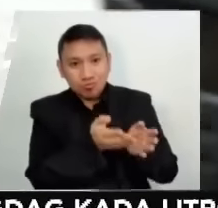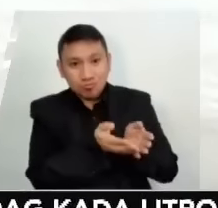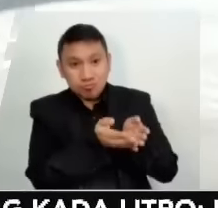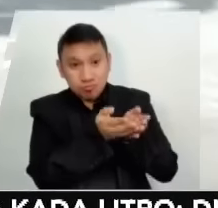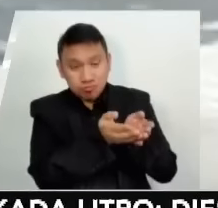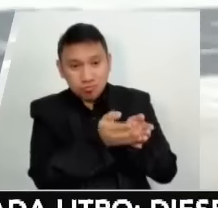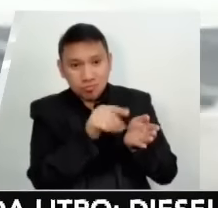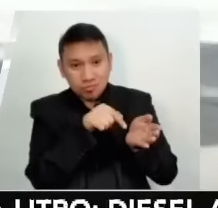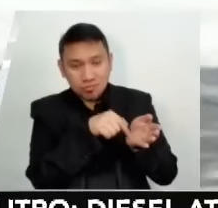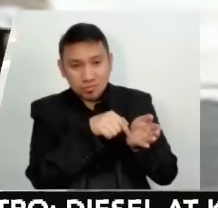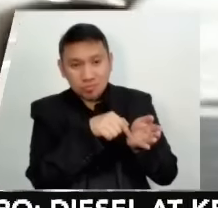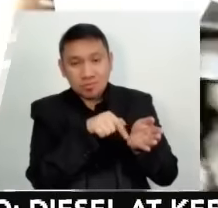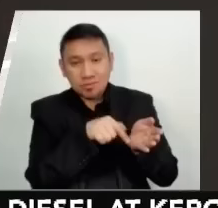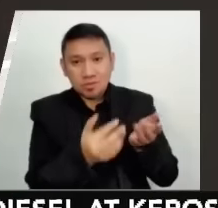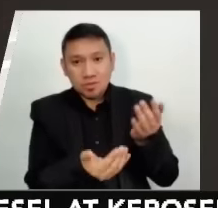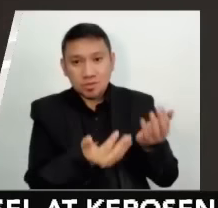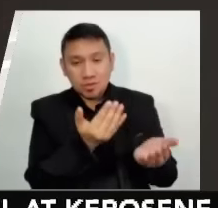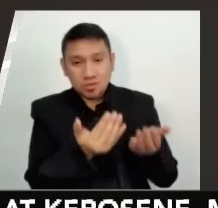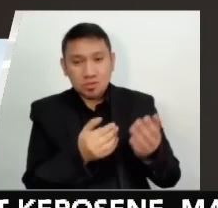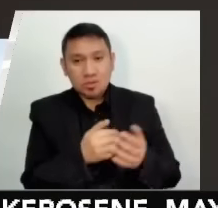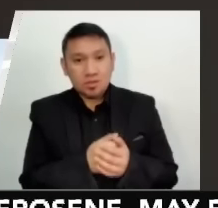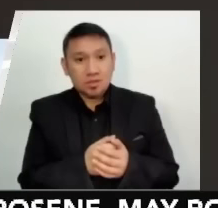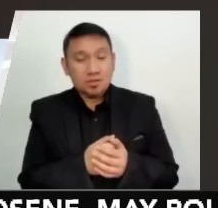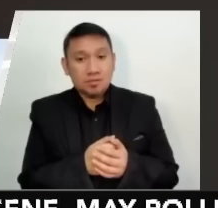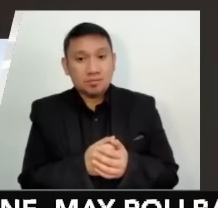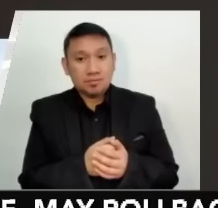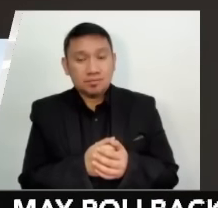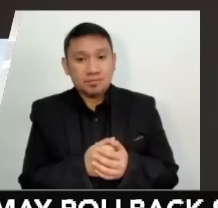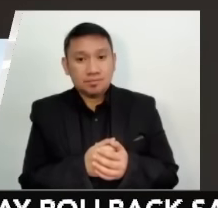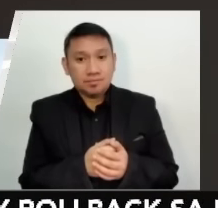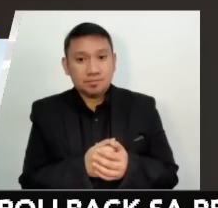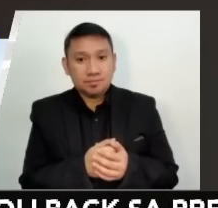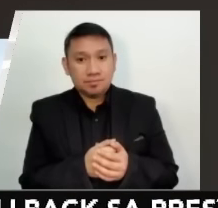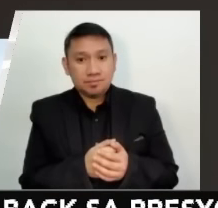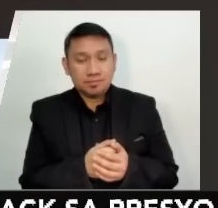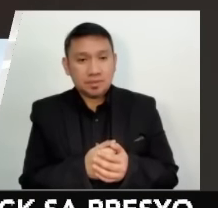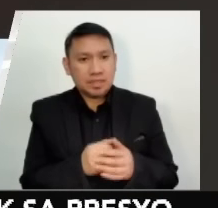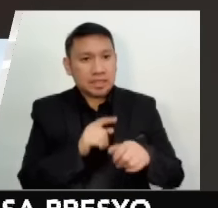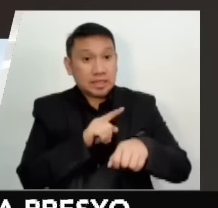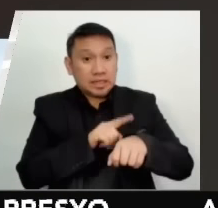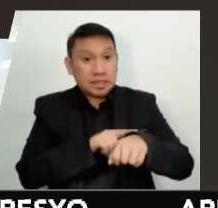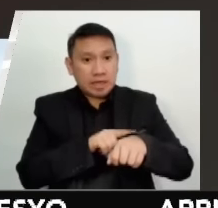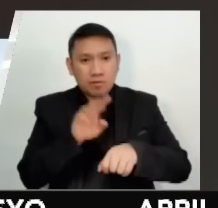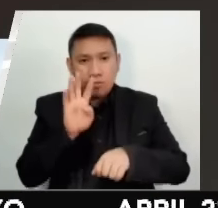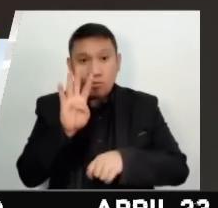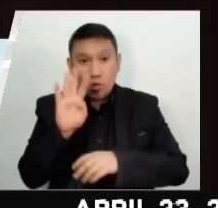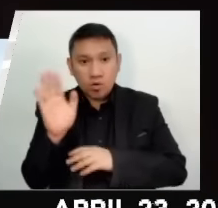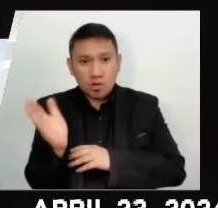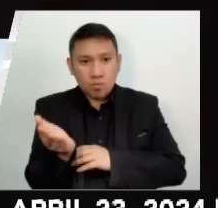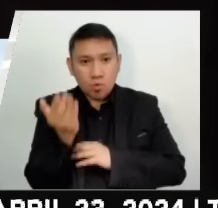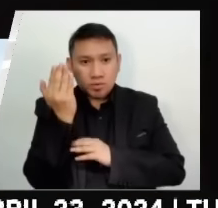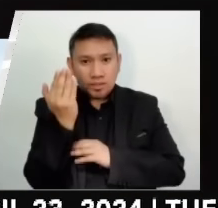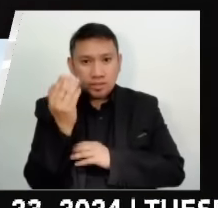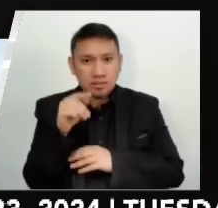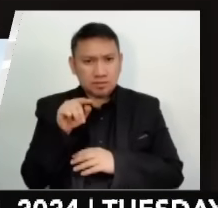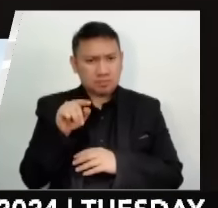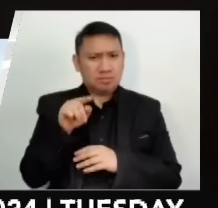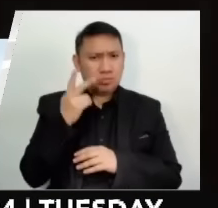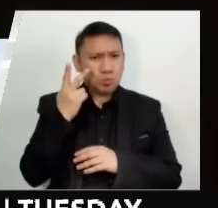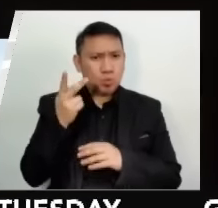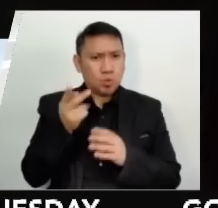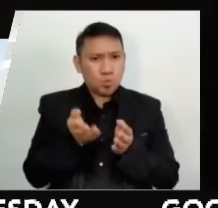vessel sa Barangay San Jose kanina mag 4:00 na ng umaga ng biglang masunog ang bahagi ng kinukumpuni fishing